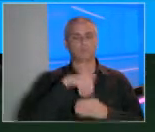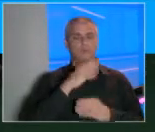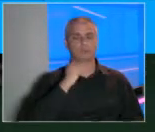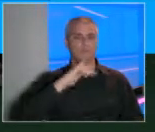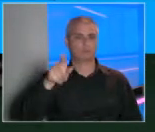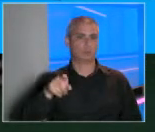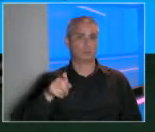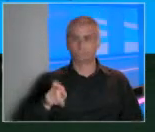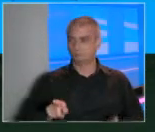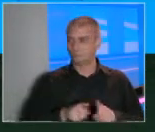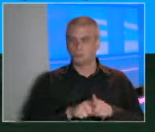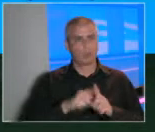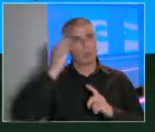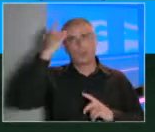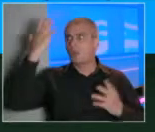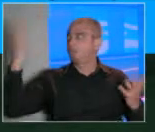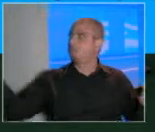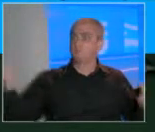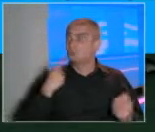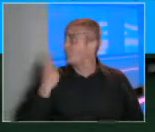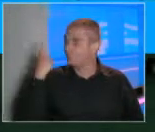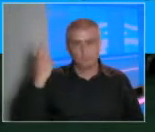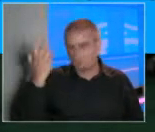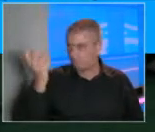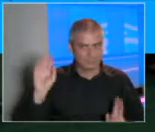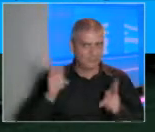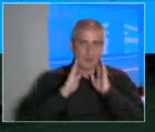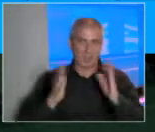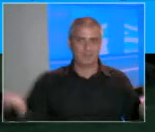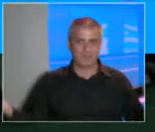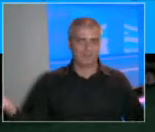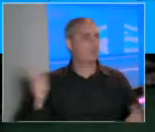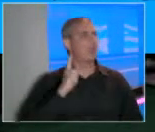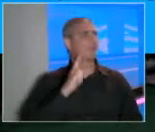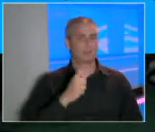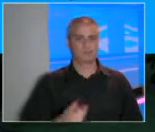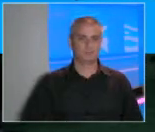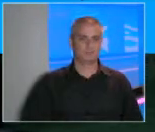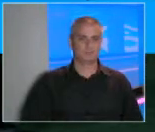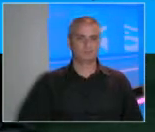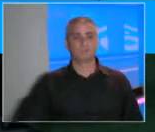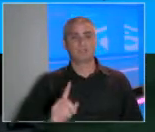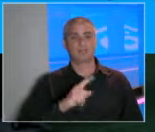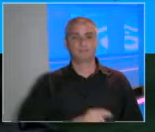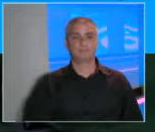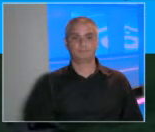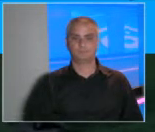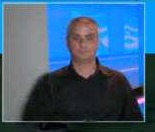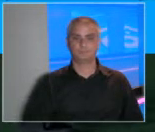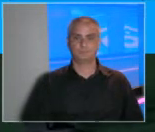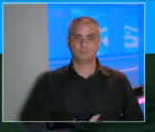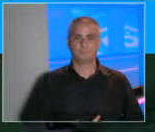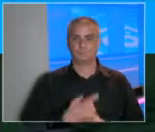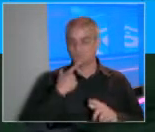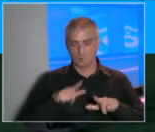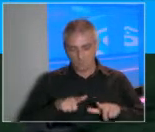זאת אומרת, זה מין כזה איזשהו חלום שמנומרים אותו לפני שנה, הרי אף אחד לא היה מאמין. כן, אבל יגאל, אתה יודע, וכשזה קורה, כאילו, אתה אומר, רגע, אחורה,